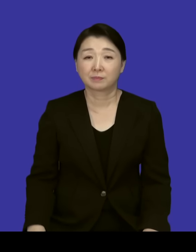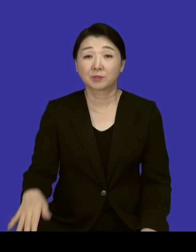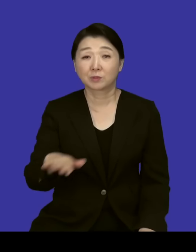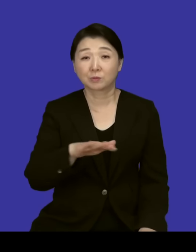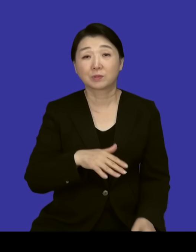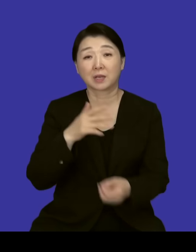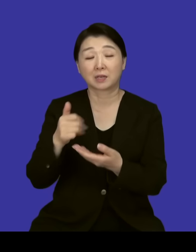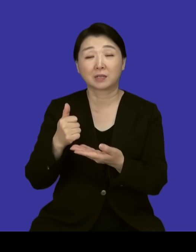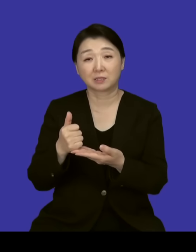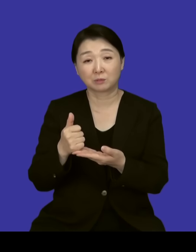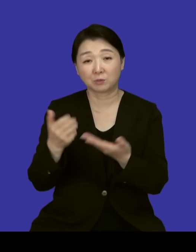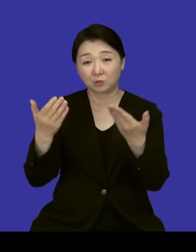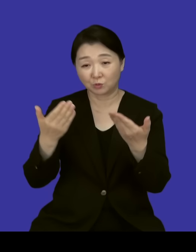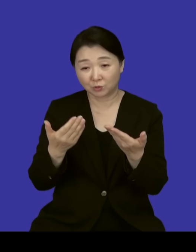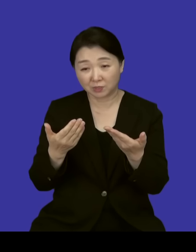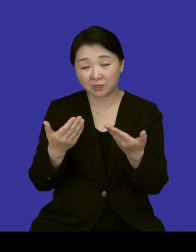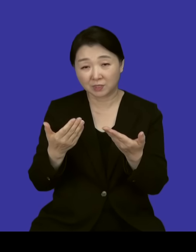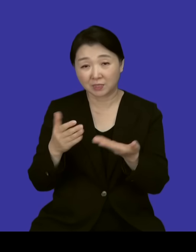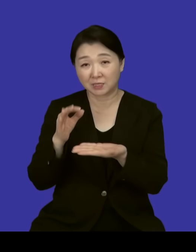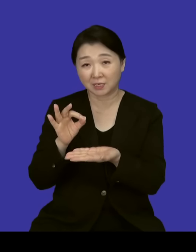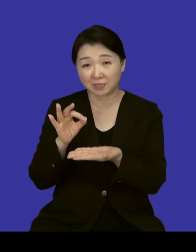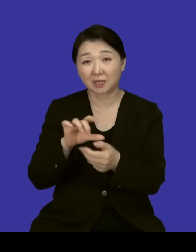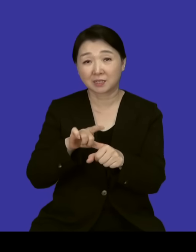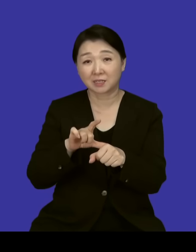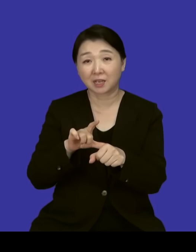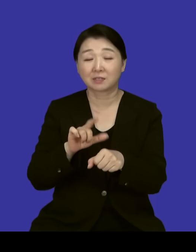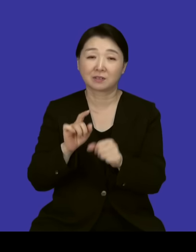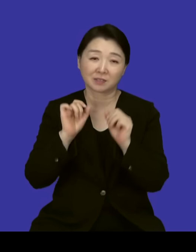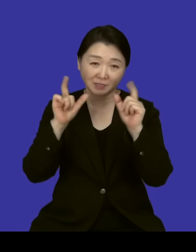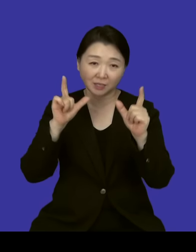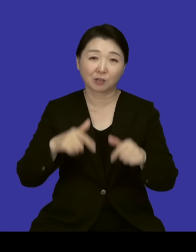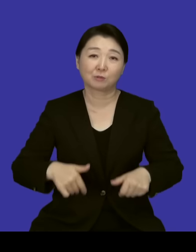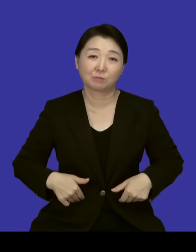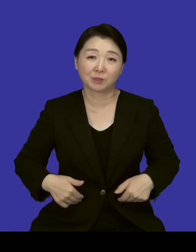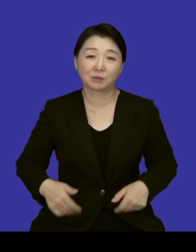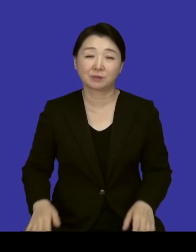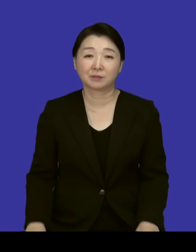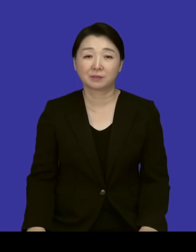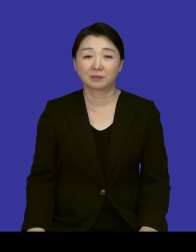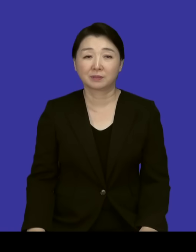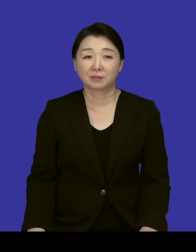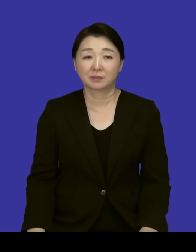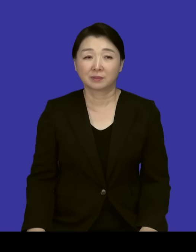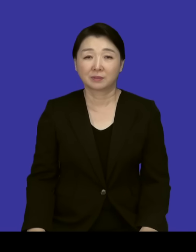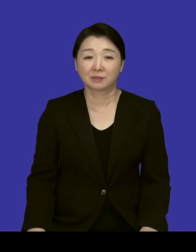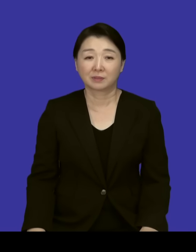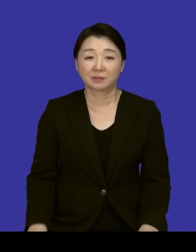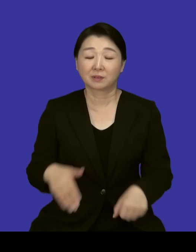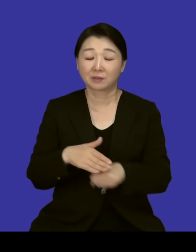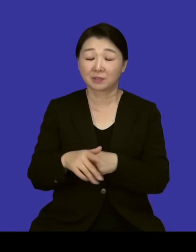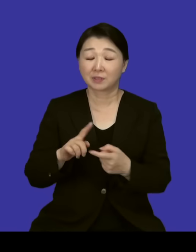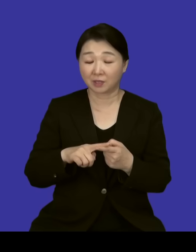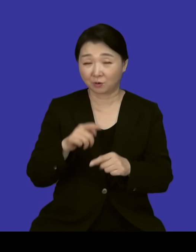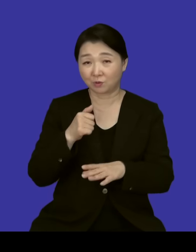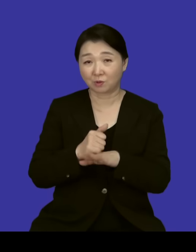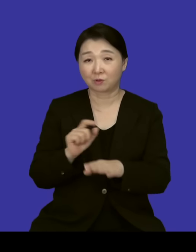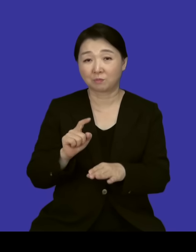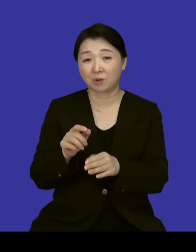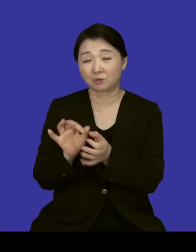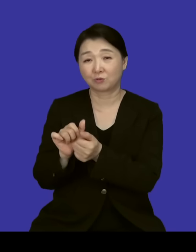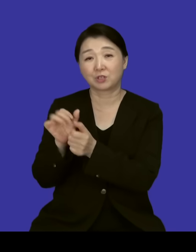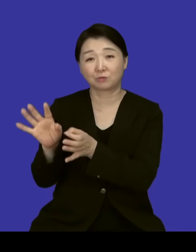하나님이 주신 이 엄청난 자산, 시간이라는 걸 깨닫자는 거죠. 그런 식으로 우리가 결국은